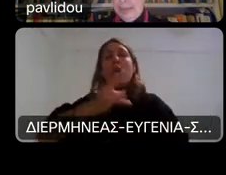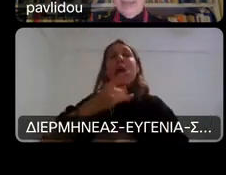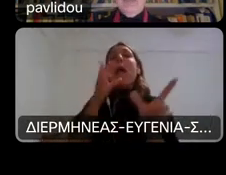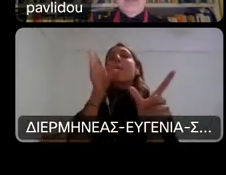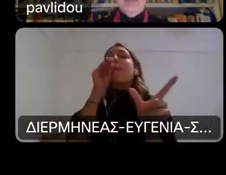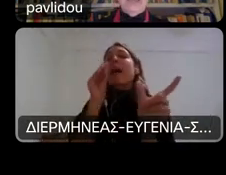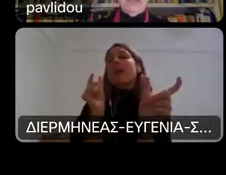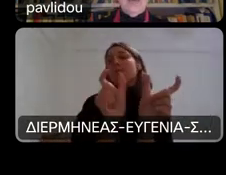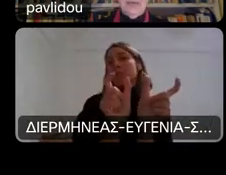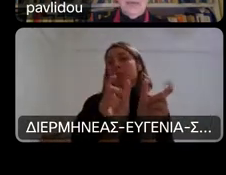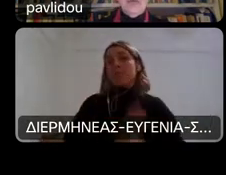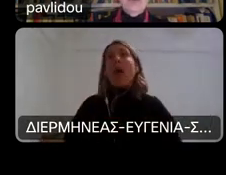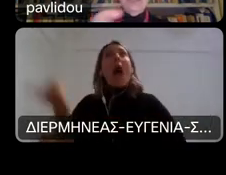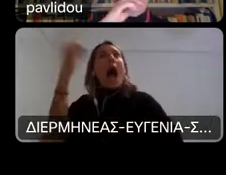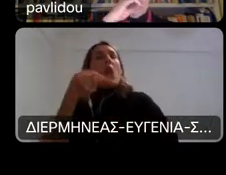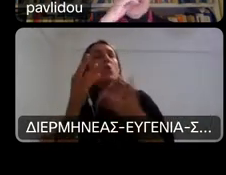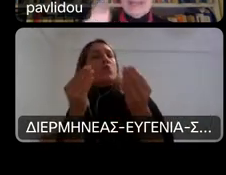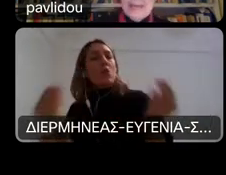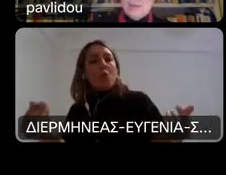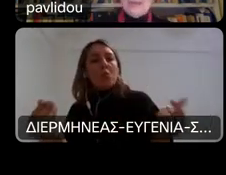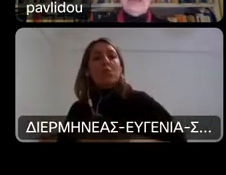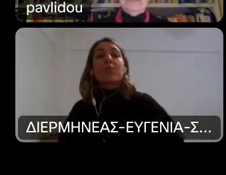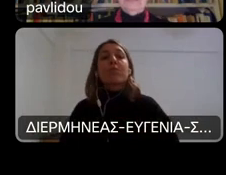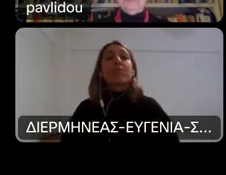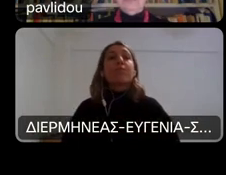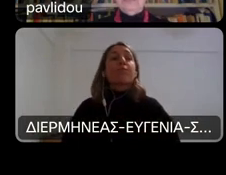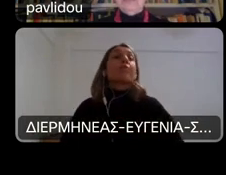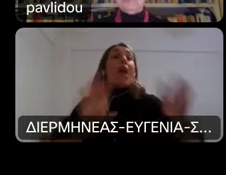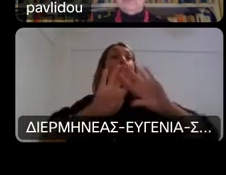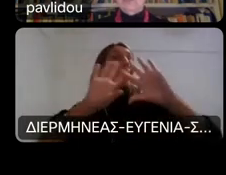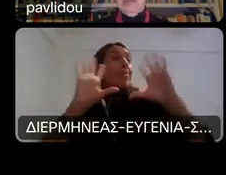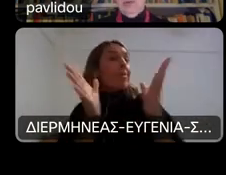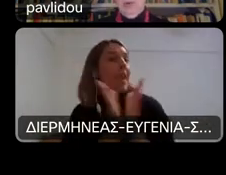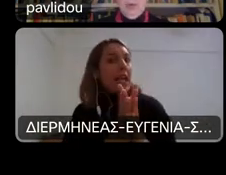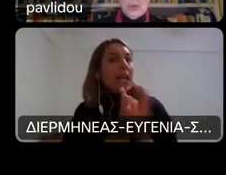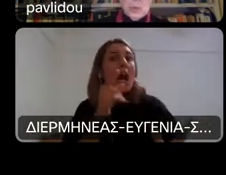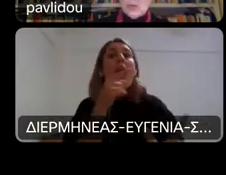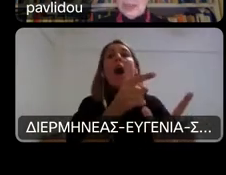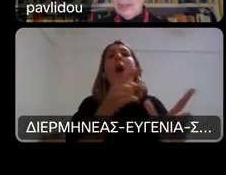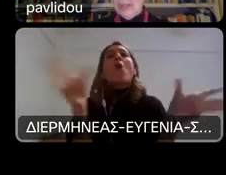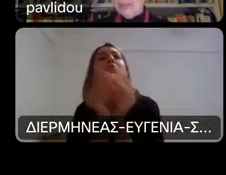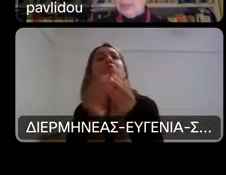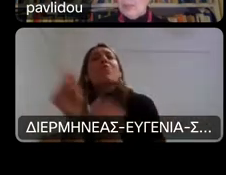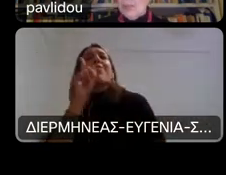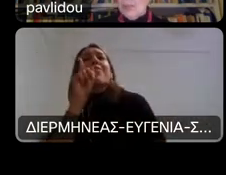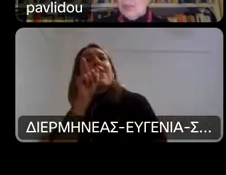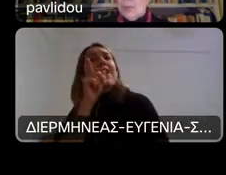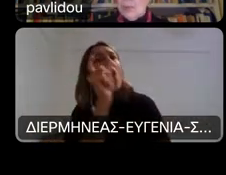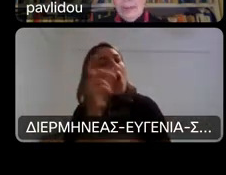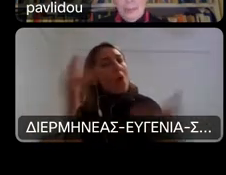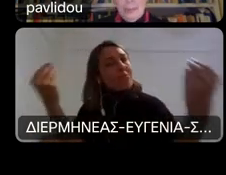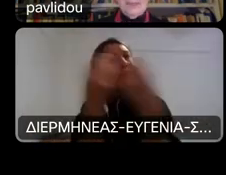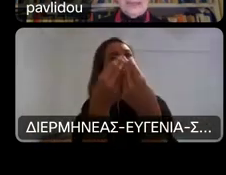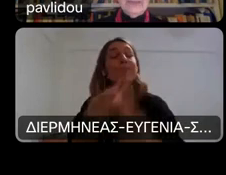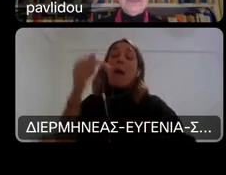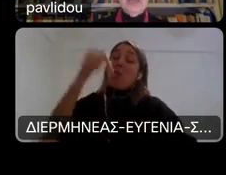υπάρχει και μια άλλη εκδοχή εδώ, αναθέτουμε τη γενικευτική χρήση στο θηλυκό. Ωστόσο, κατά την άποψή μου, και εδώ